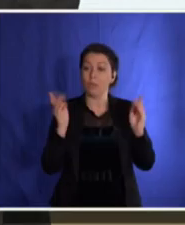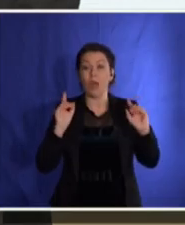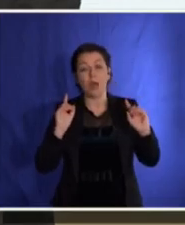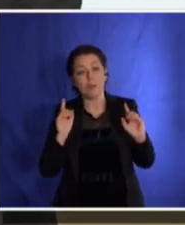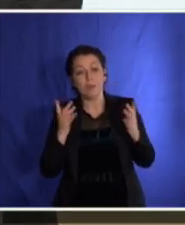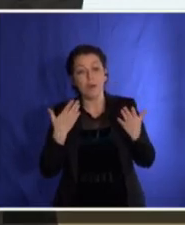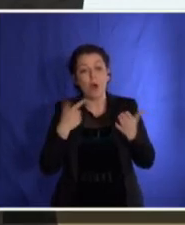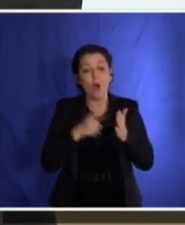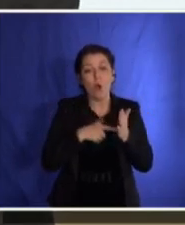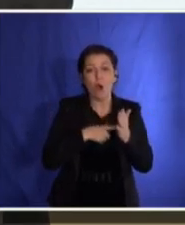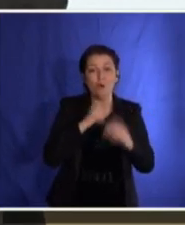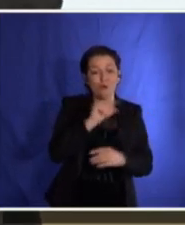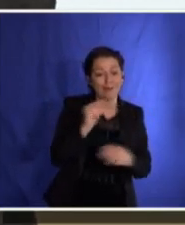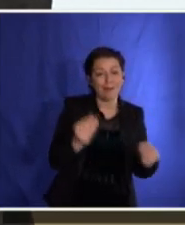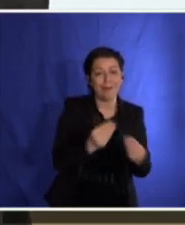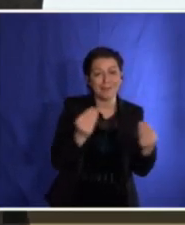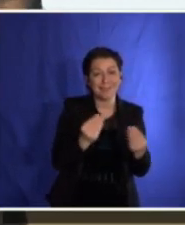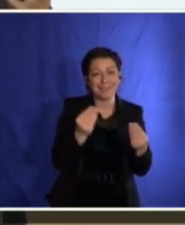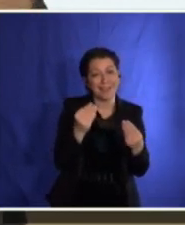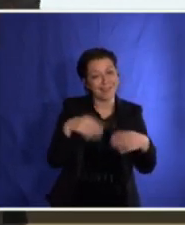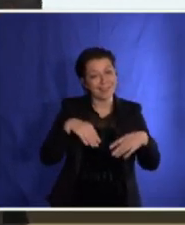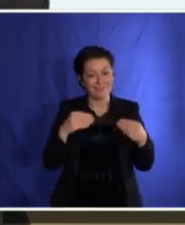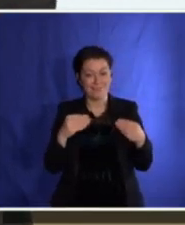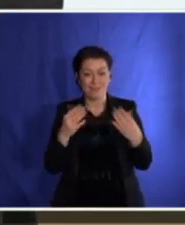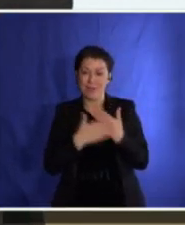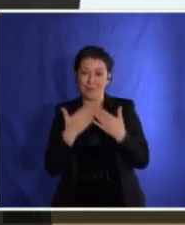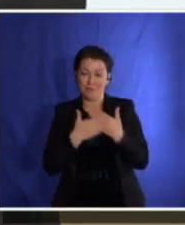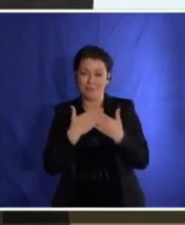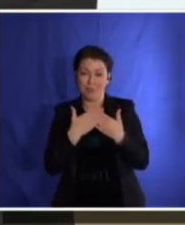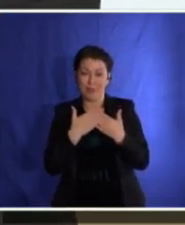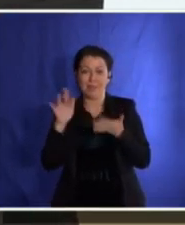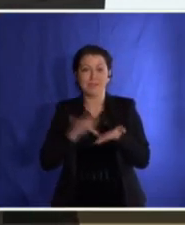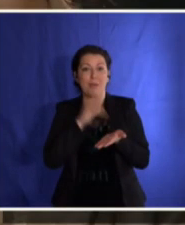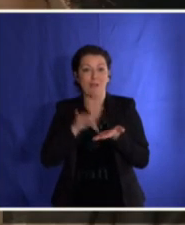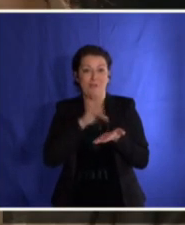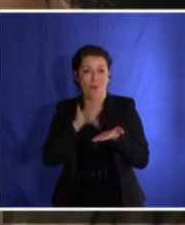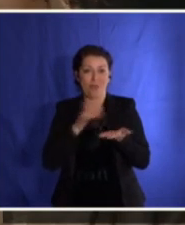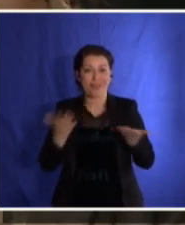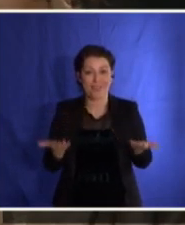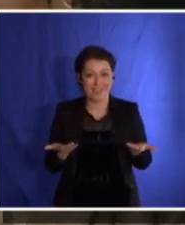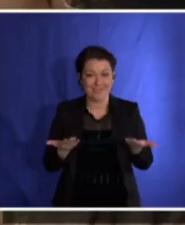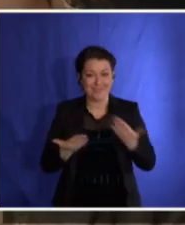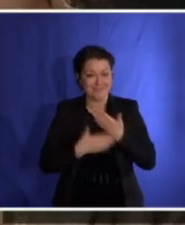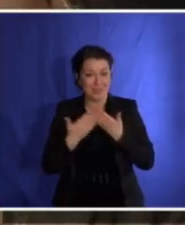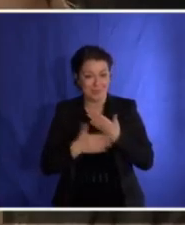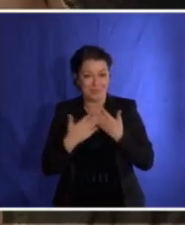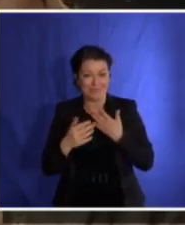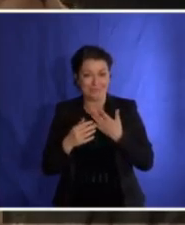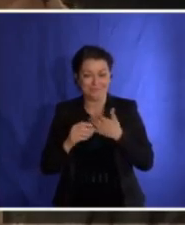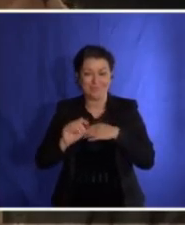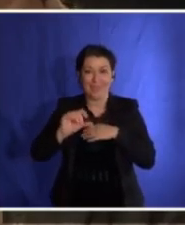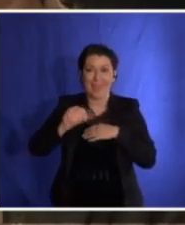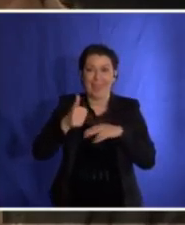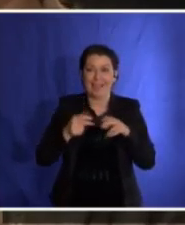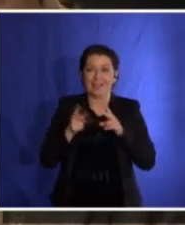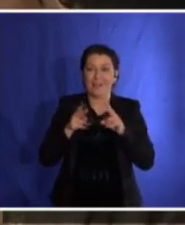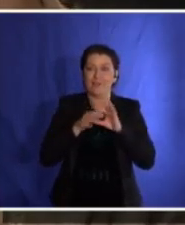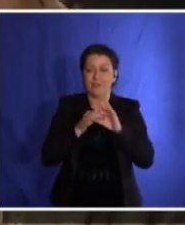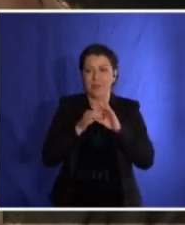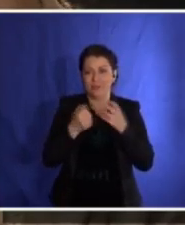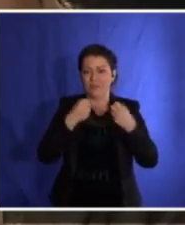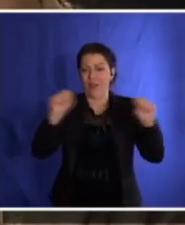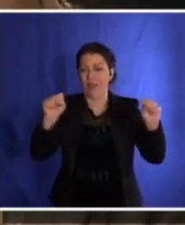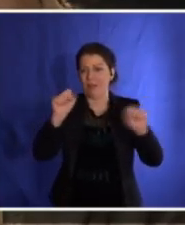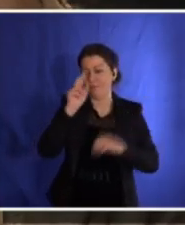mit den kleinen Dingen, wir haben es heute schon gehört, das Smartphone. Das ist immer der erste Weg in die Freiheit. Ein bisschen